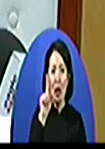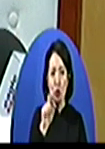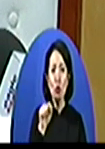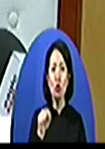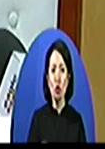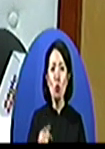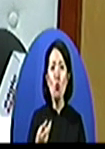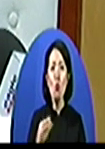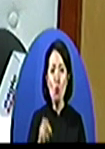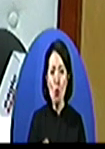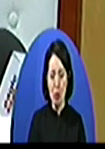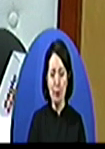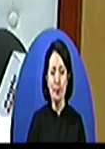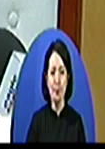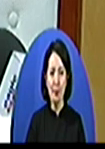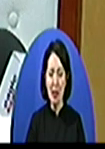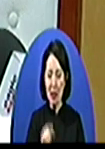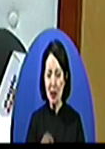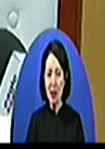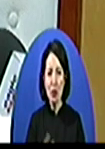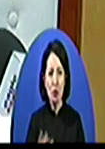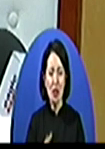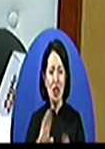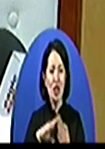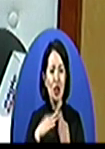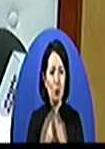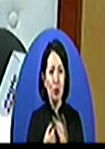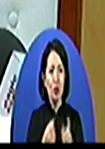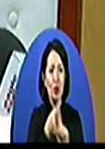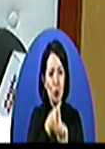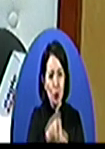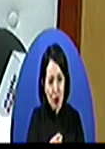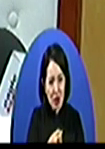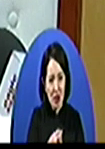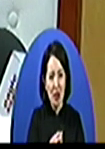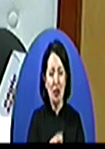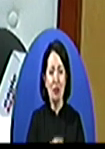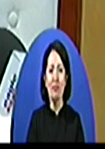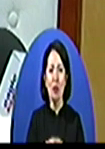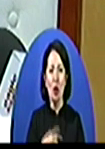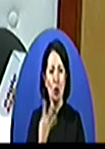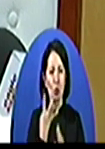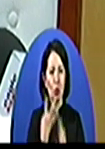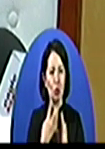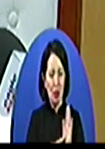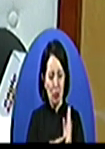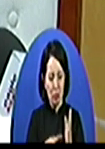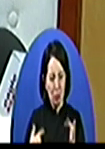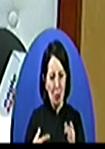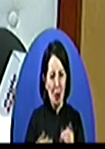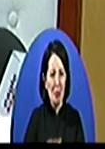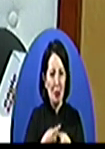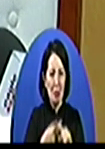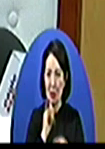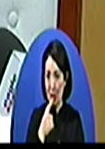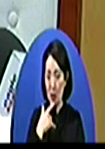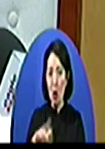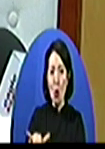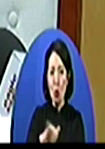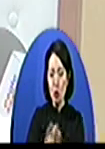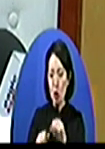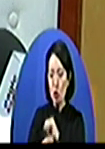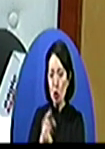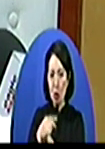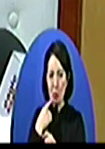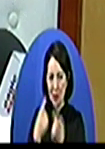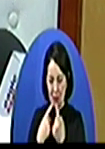мөн энэ гэр бүлийн хүчирхийл энэ 4 сарын дотор нэмэгдсэн гэдгийг ер нь бүгдээр ярьж байгаа. Улсын онцгой комиссын хурлаар ч яриад